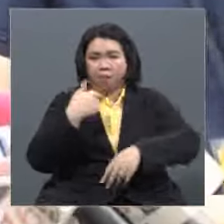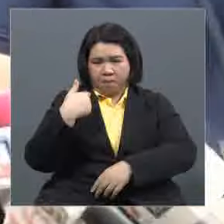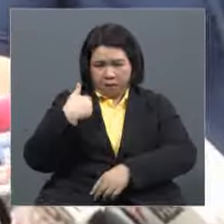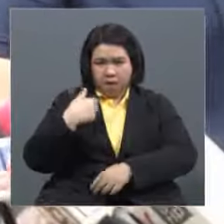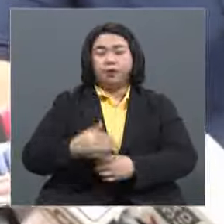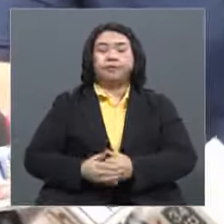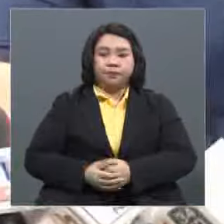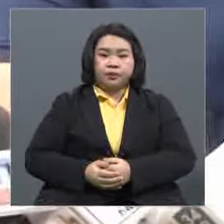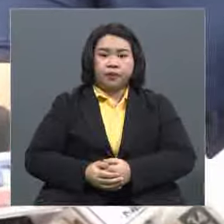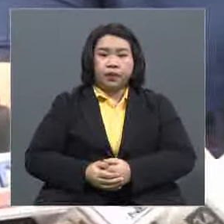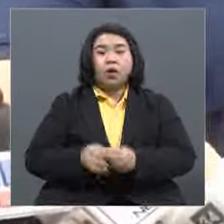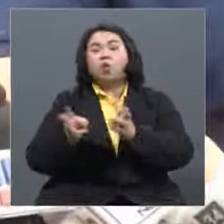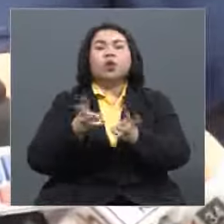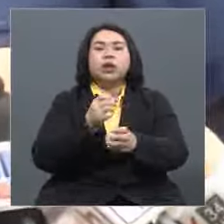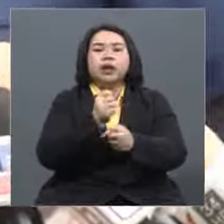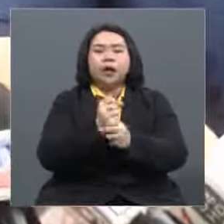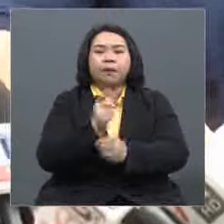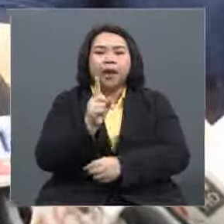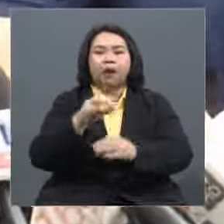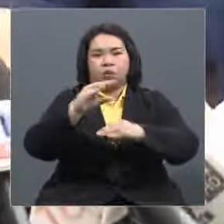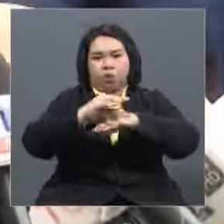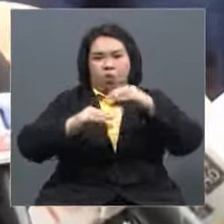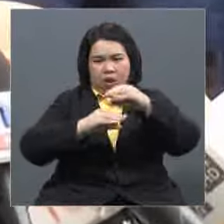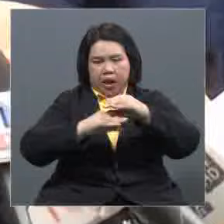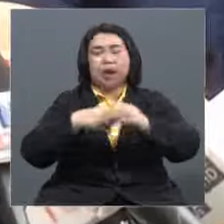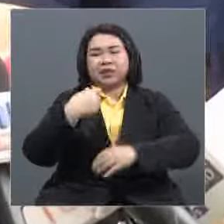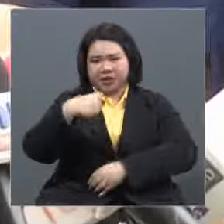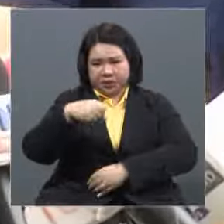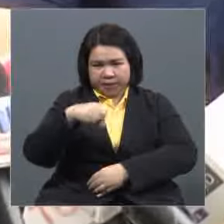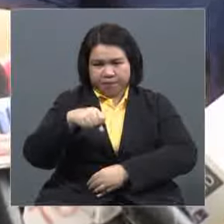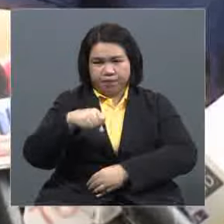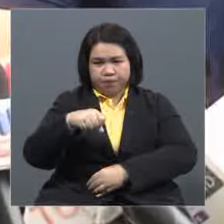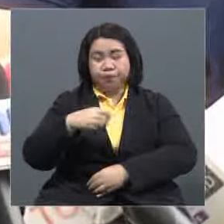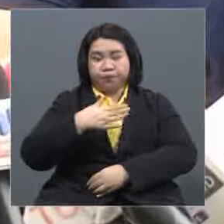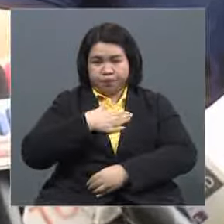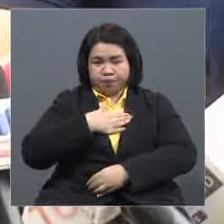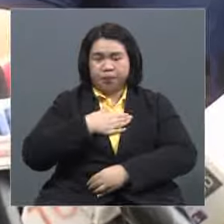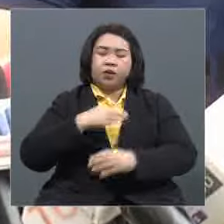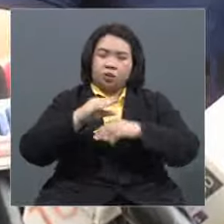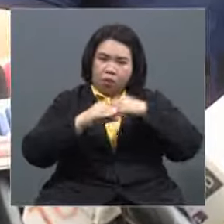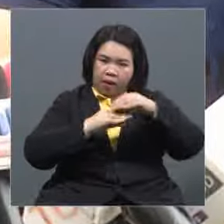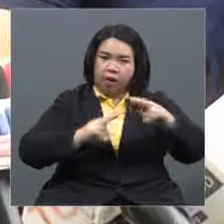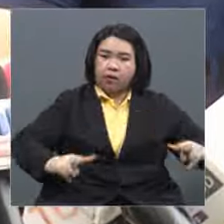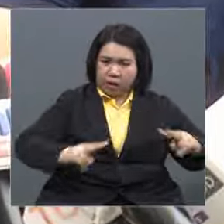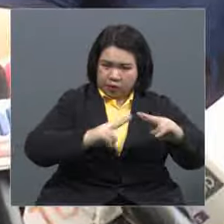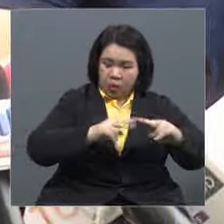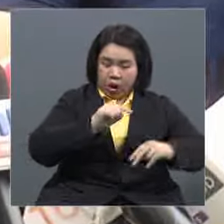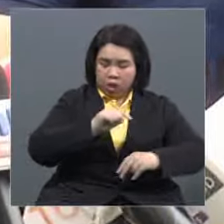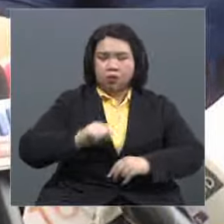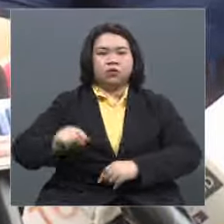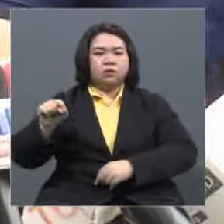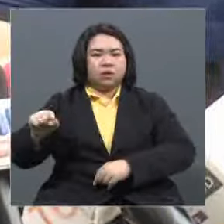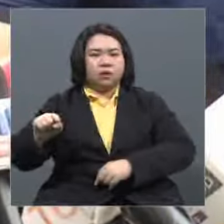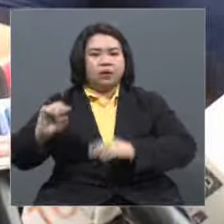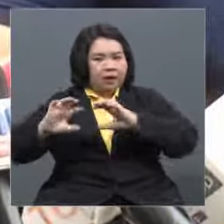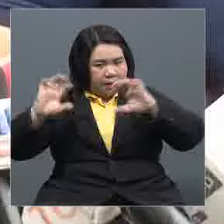การดำเนินการดังกล่าวนั้นจะเป็นหนึ่งใน 10โครงการนะครับที่กระทรวงพมได้ร่วมกับรัฐบาลนะครับในปี